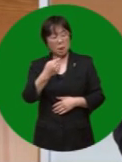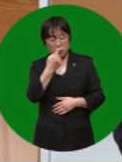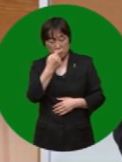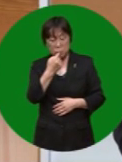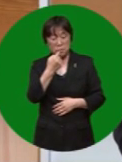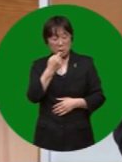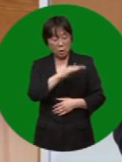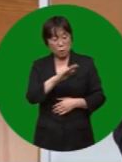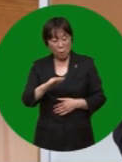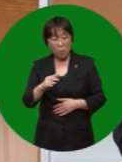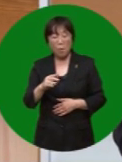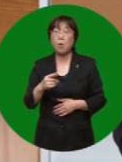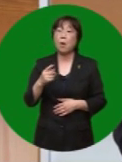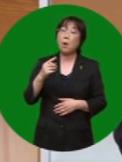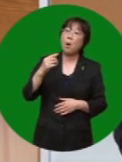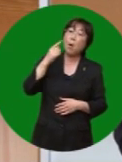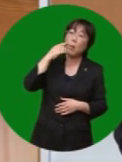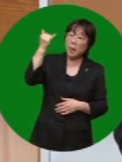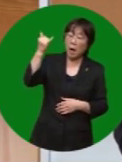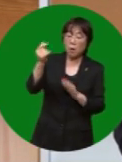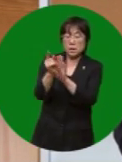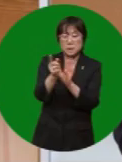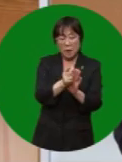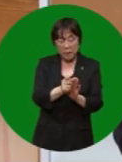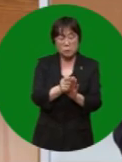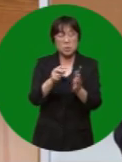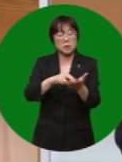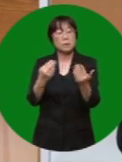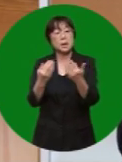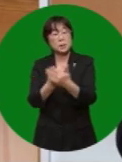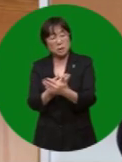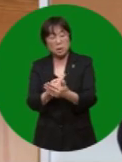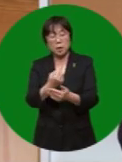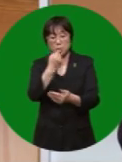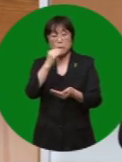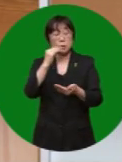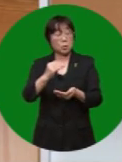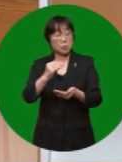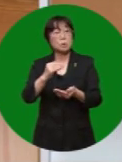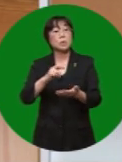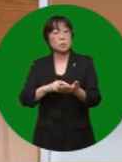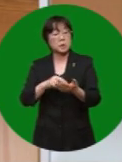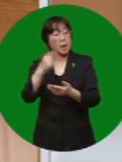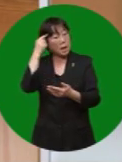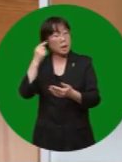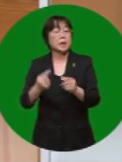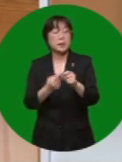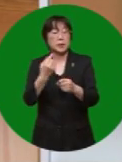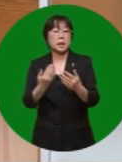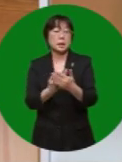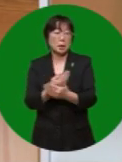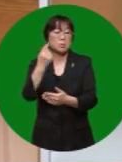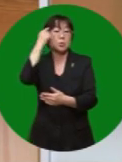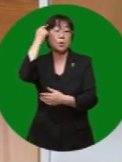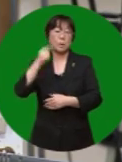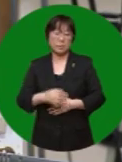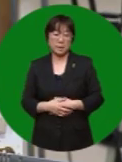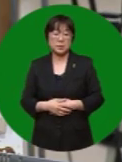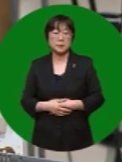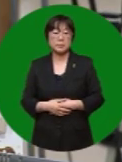分がこう子どもとか親をこう支えていく立場なんだっていう、こう自分ごととしてこう考える機会になるんじゃないかなと思います